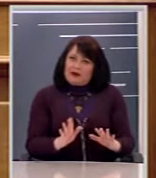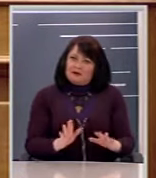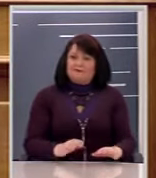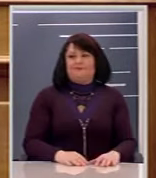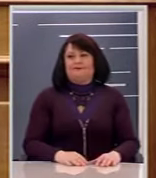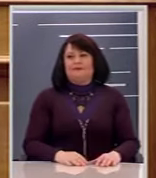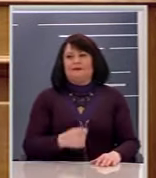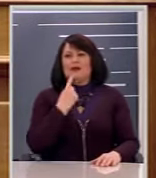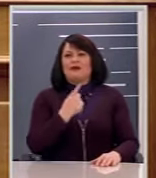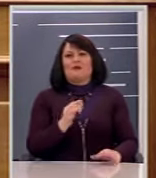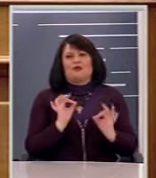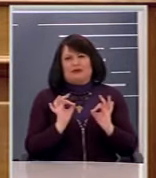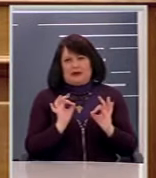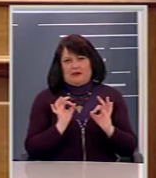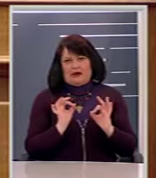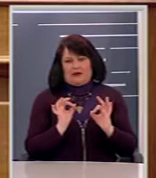Αναφέρομαι συγκεκριμένα.